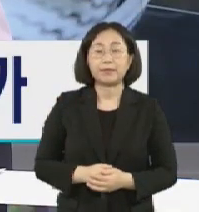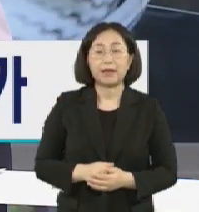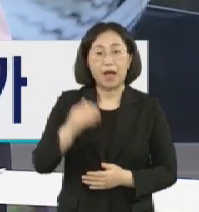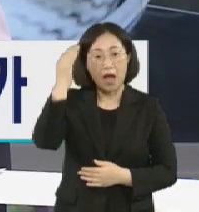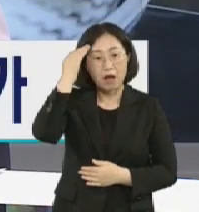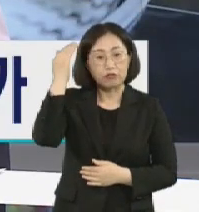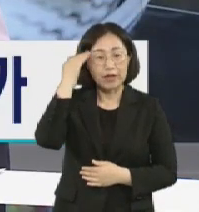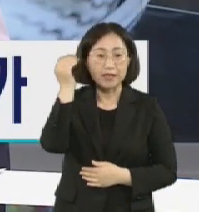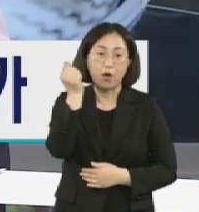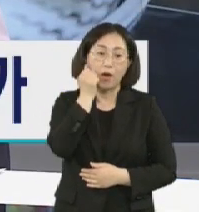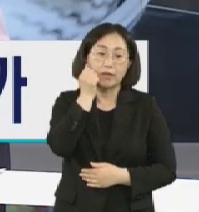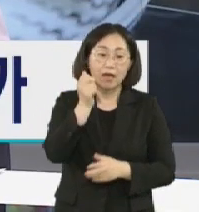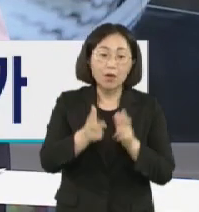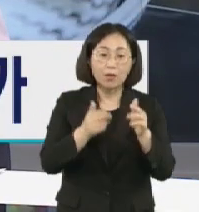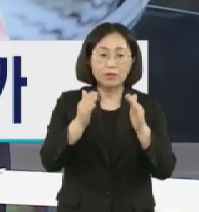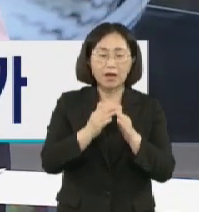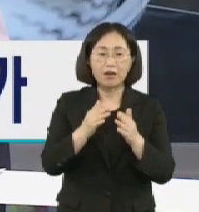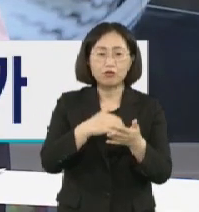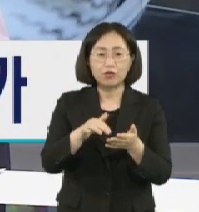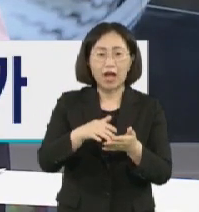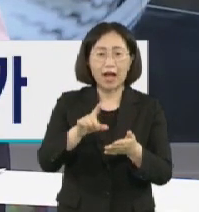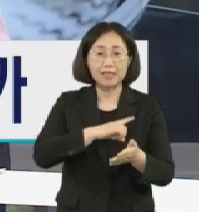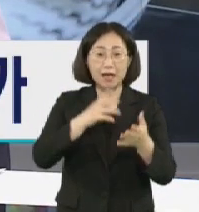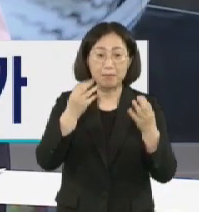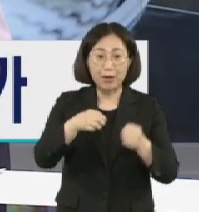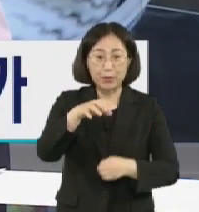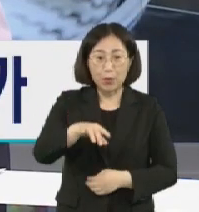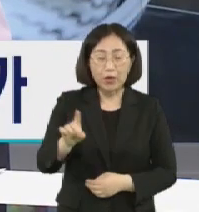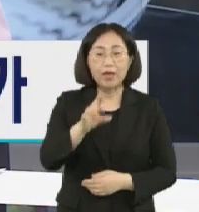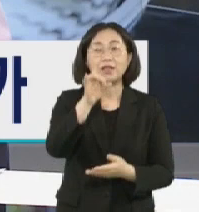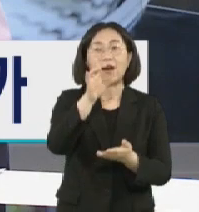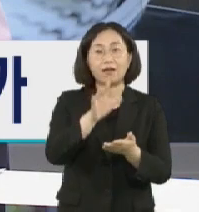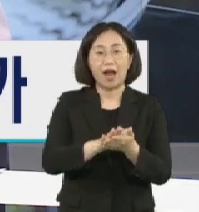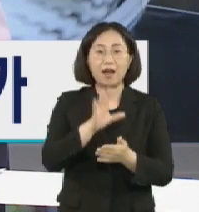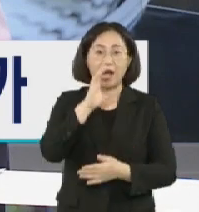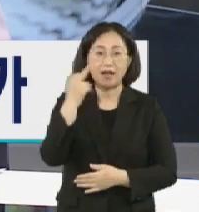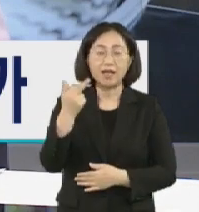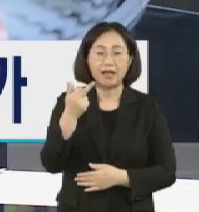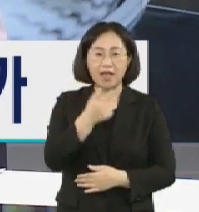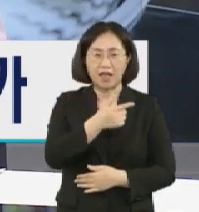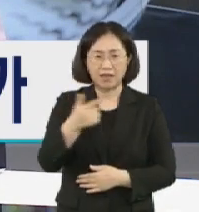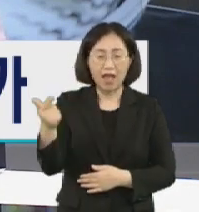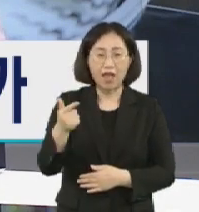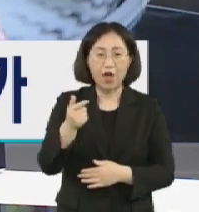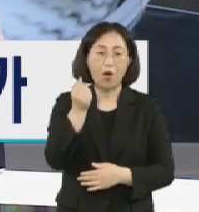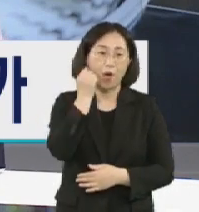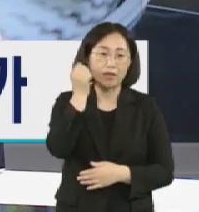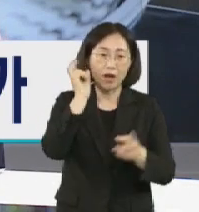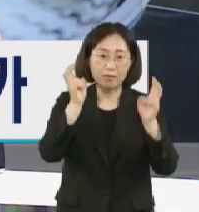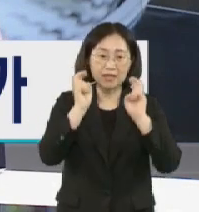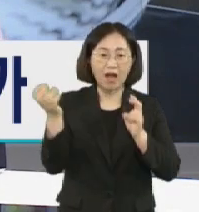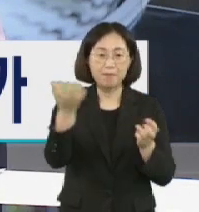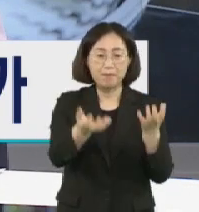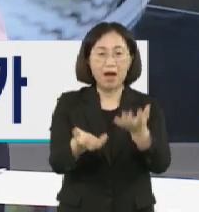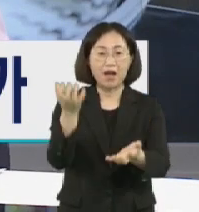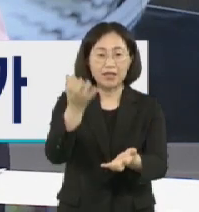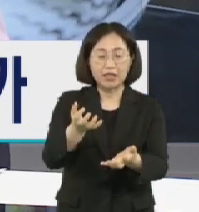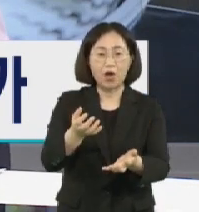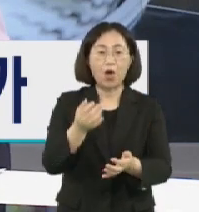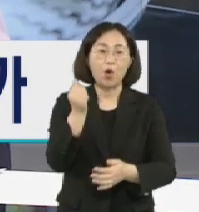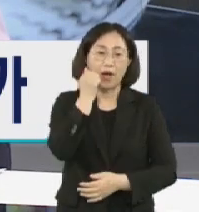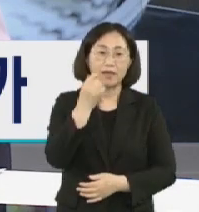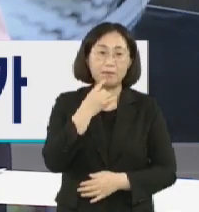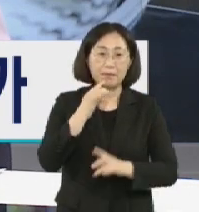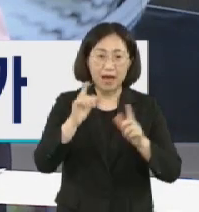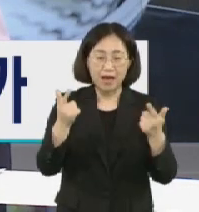우리나라에서 과자 공장 이 가장 많은 곳은 어딜까요 천안과 산 시에 국내 대형 과자 업체들이 자리잡으면서 과자 뿐